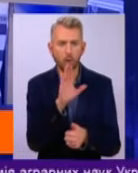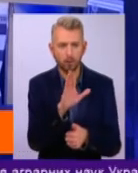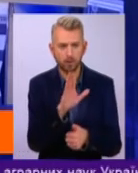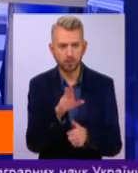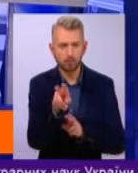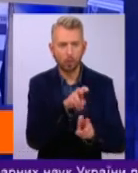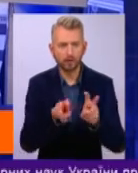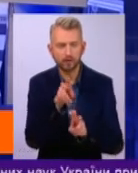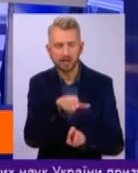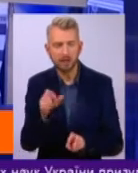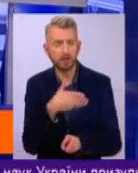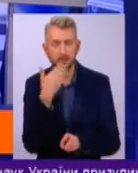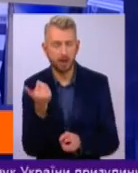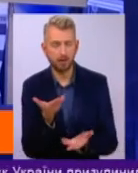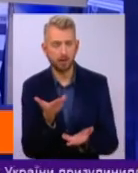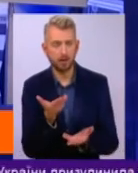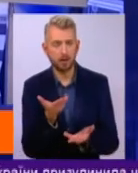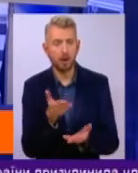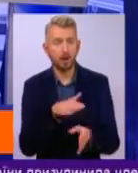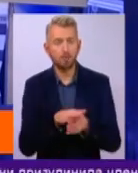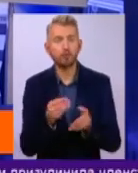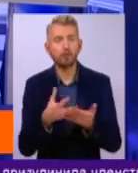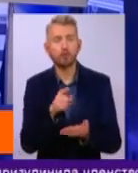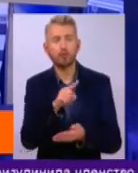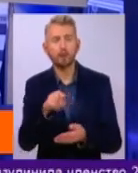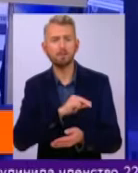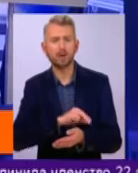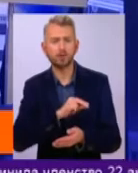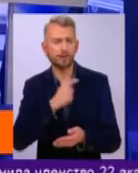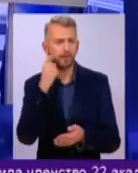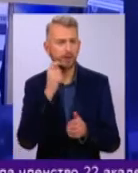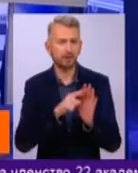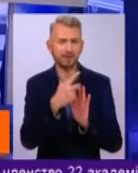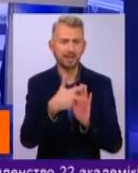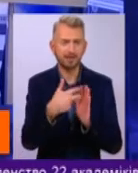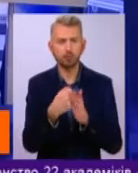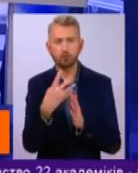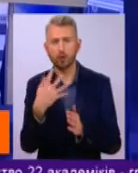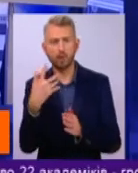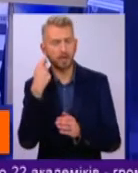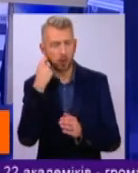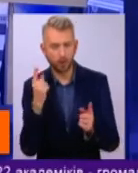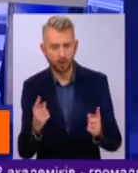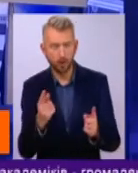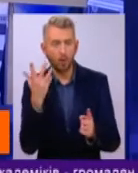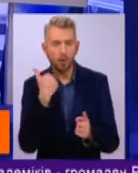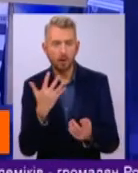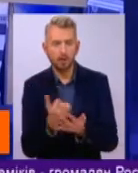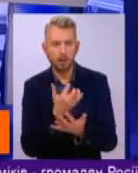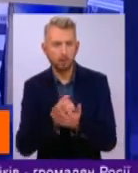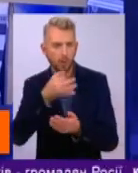немає. Тому що повноцінно вони працюють десь у віці з 30 до 45 років, коли набутий вже